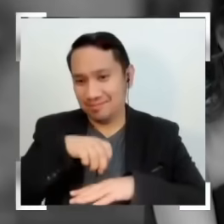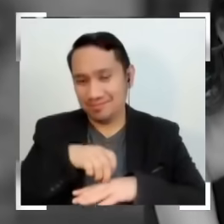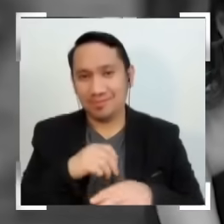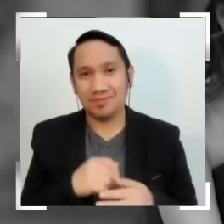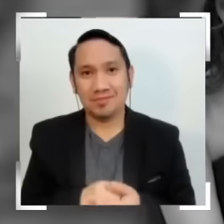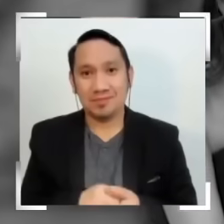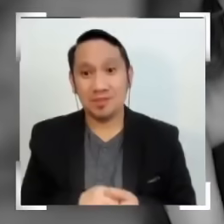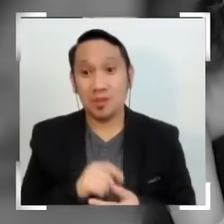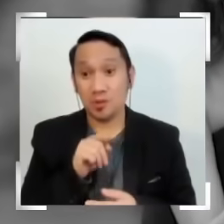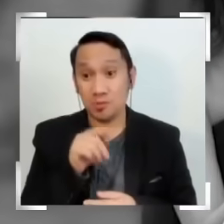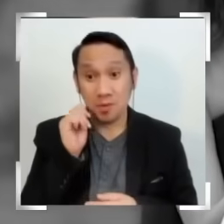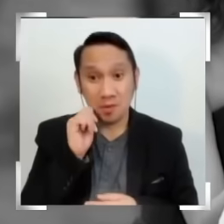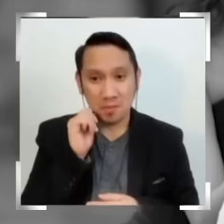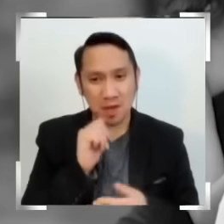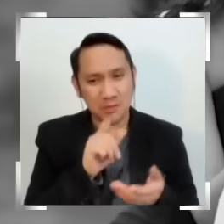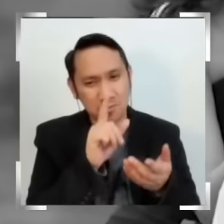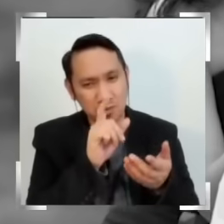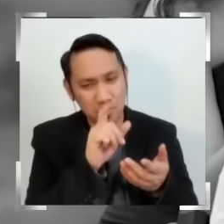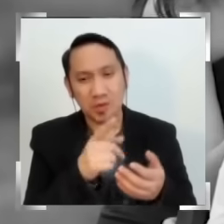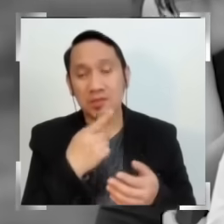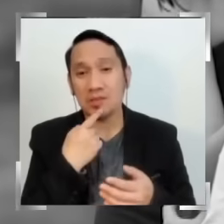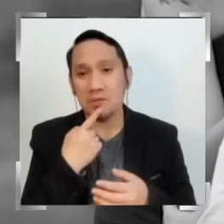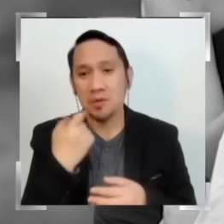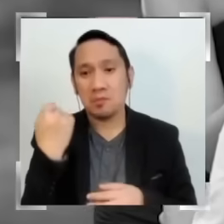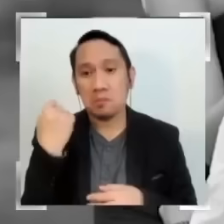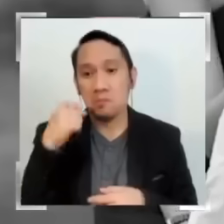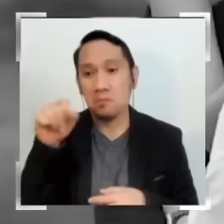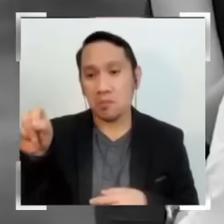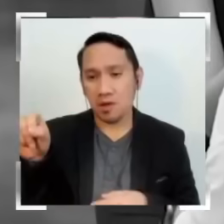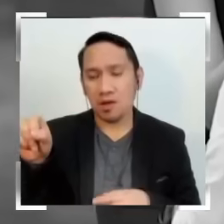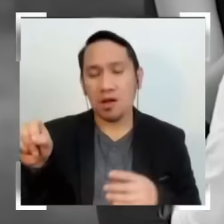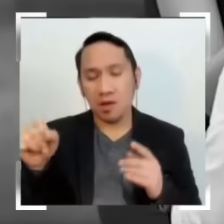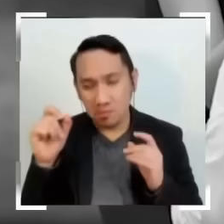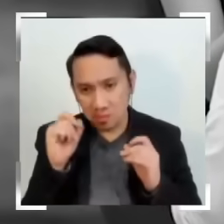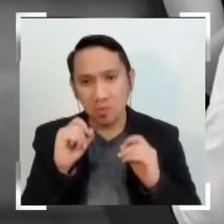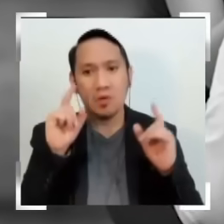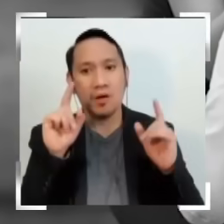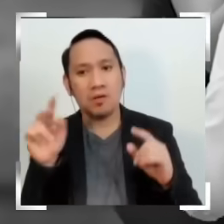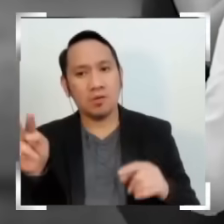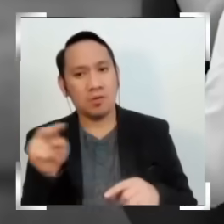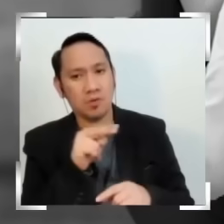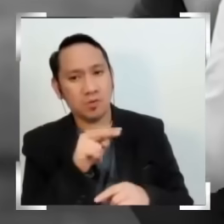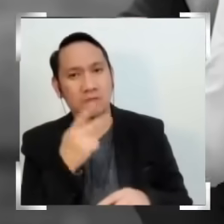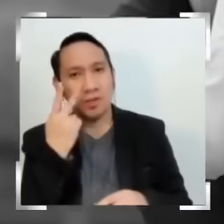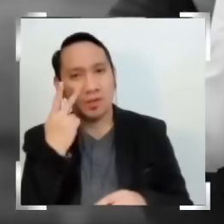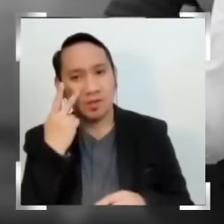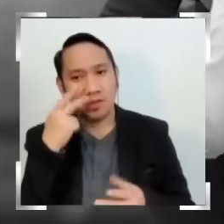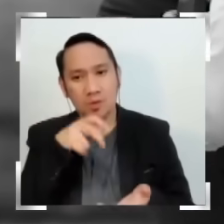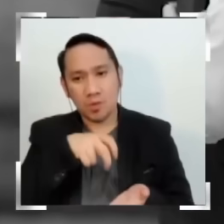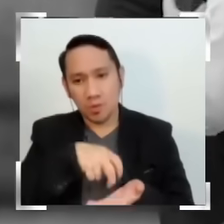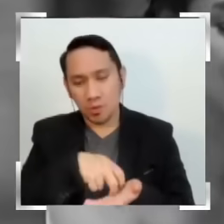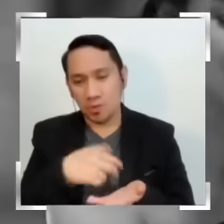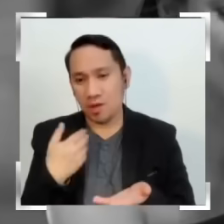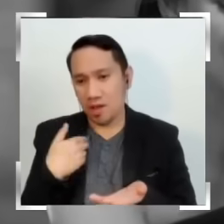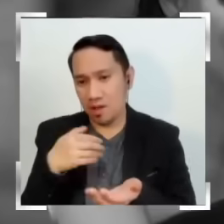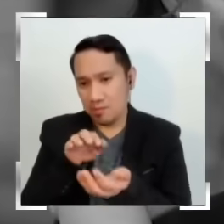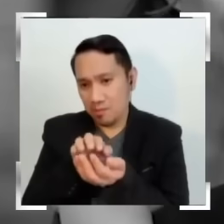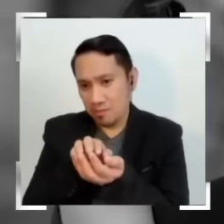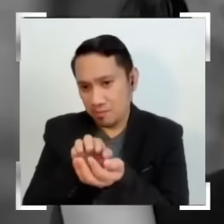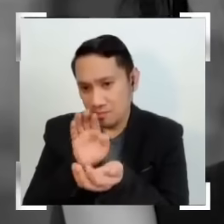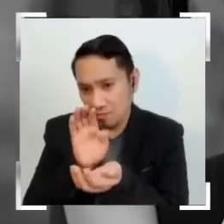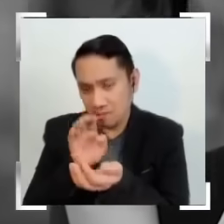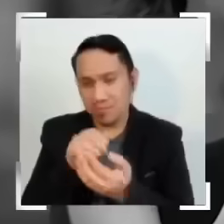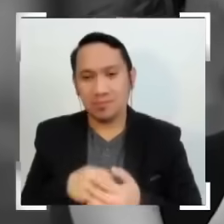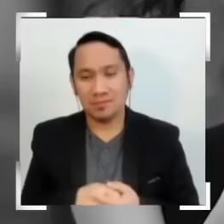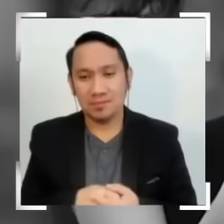nang sabihin ng photographer na tumalikod. Nagulat na lamang siya na makitang nakaluhod si Dom at may hawak na maliit na box. Marami na